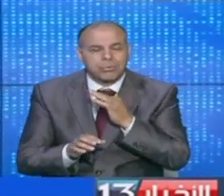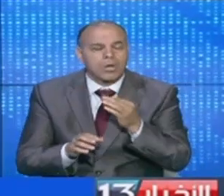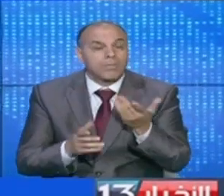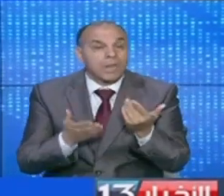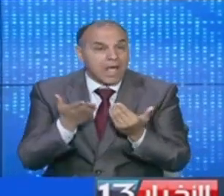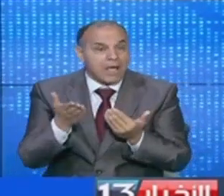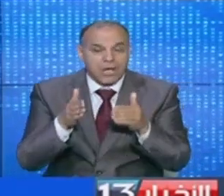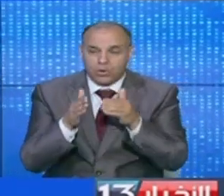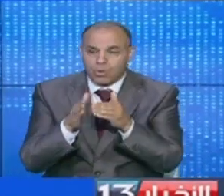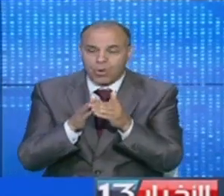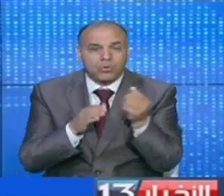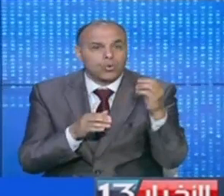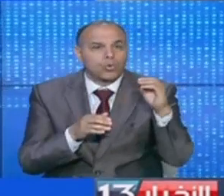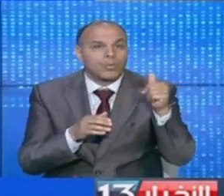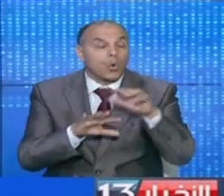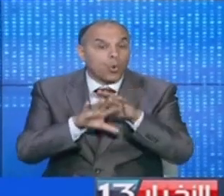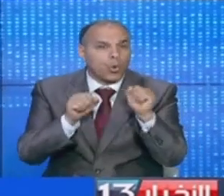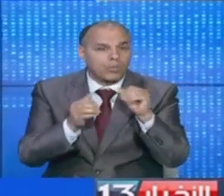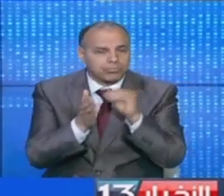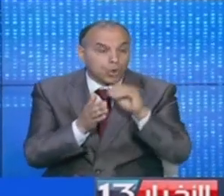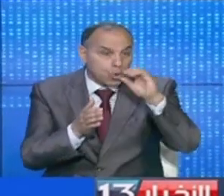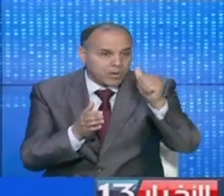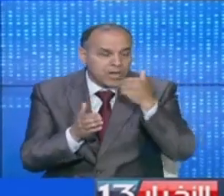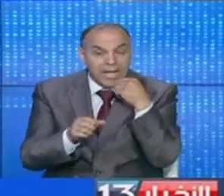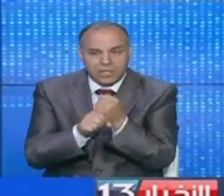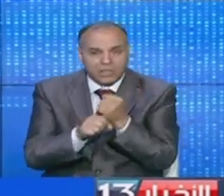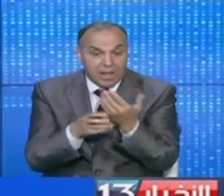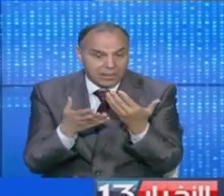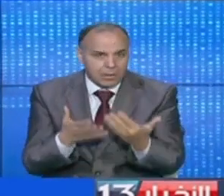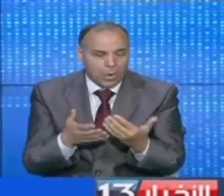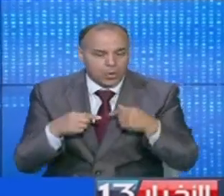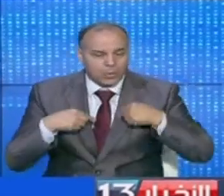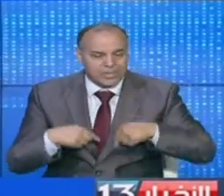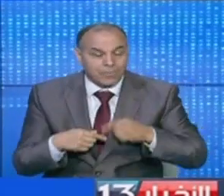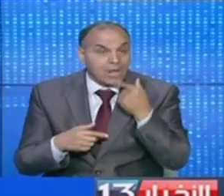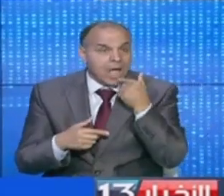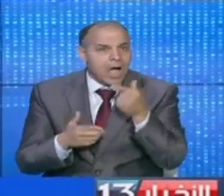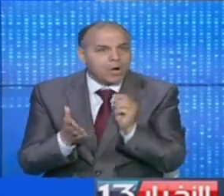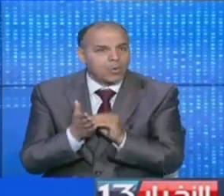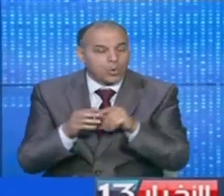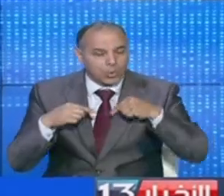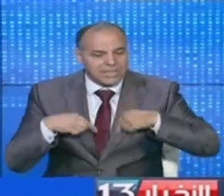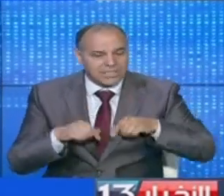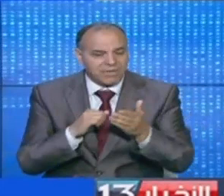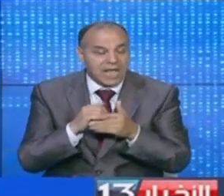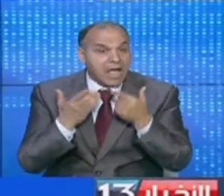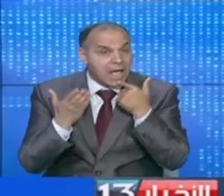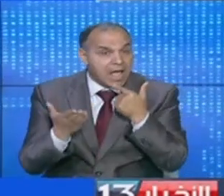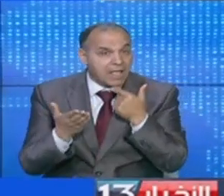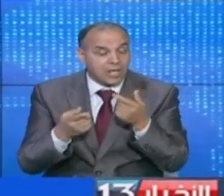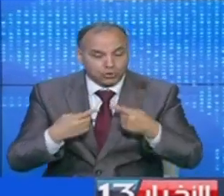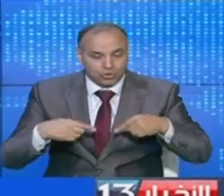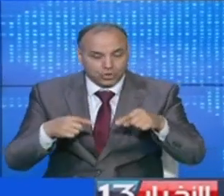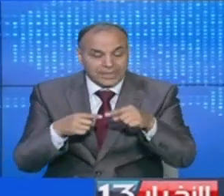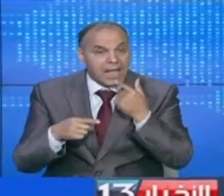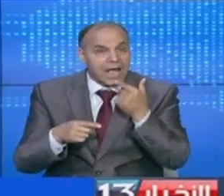تتطلب رقمه القطاع وهو ما تشتغل عليه حاليا الوزاره واشار الوزير خلال هذه الجلسه